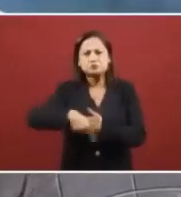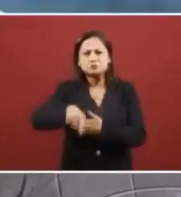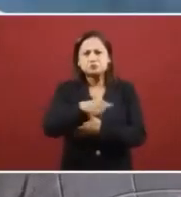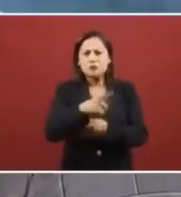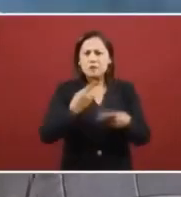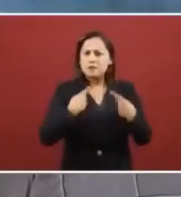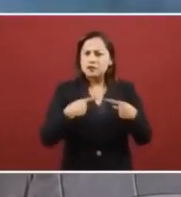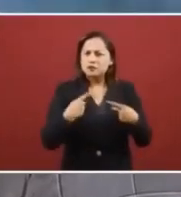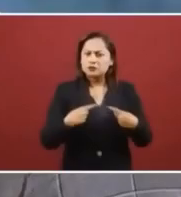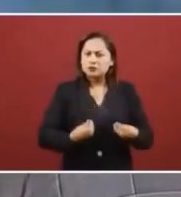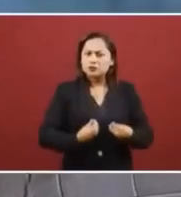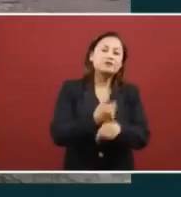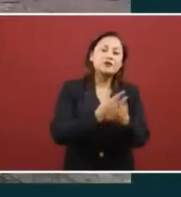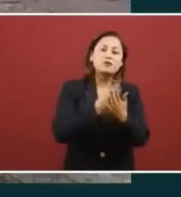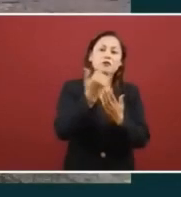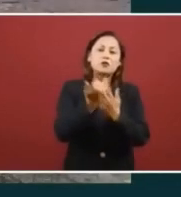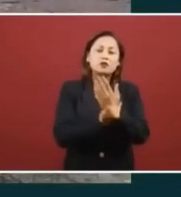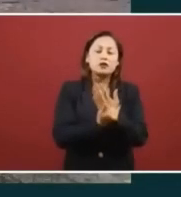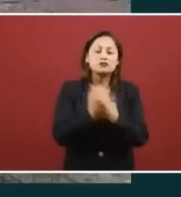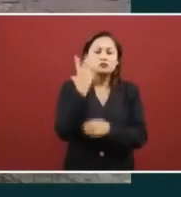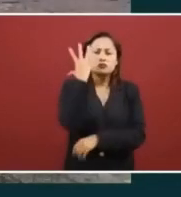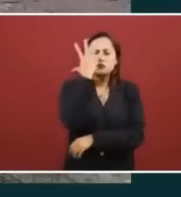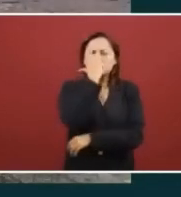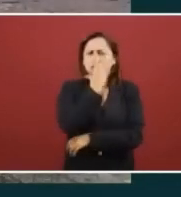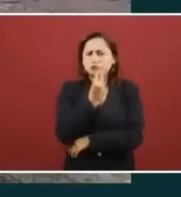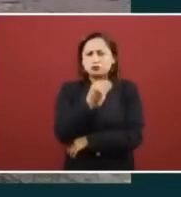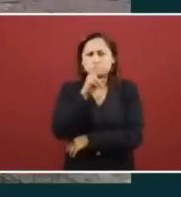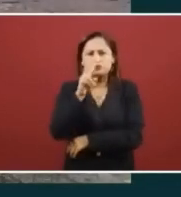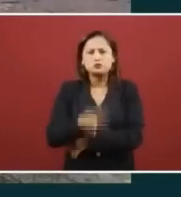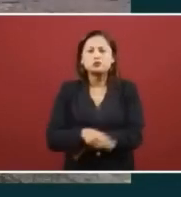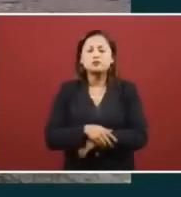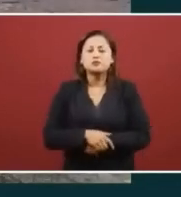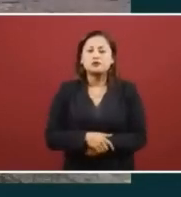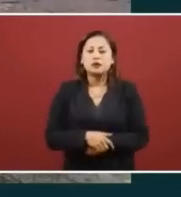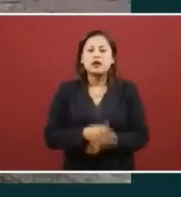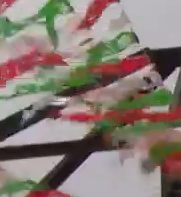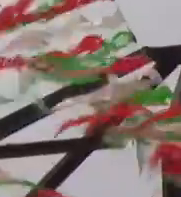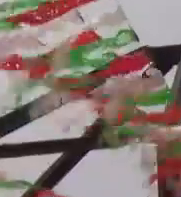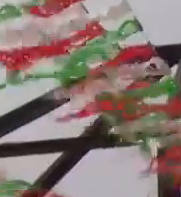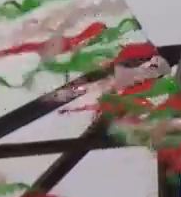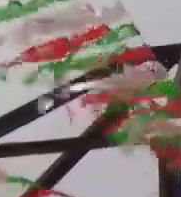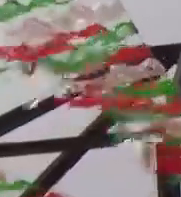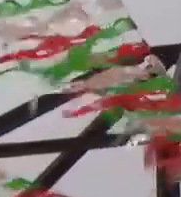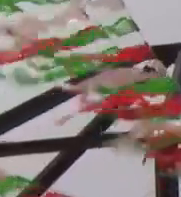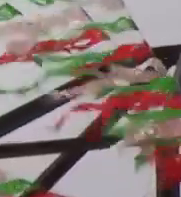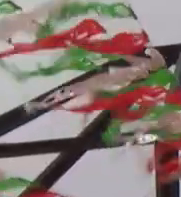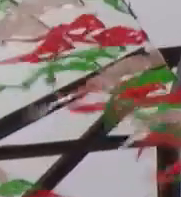de Texcoco, ce qui reste du grand lac préhispanique de Tenochtitlan.